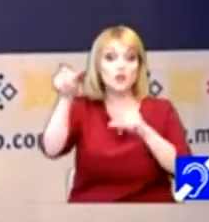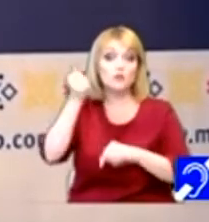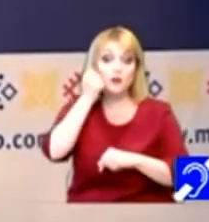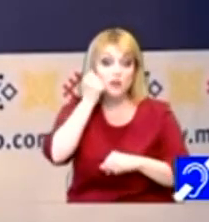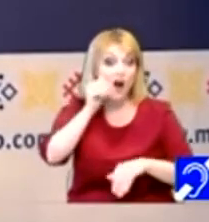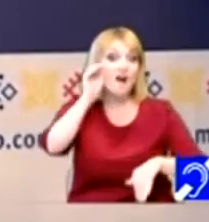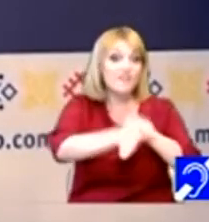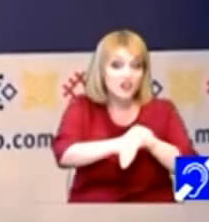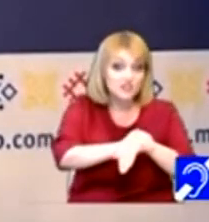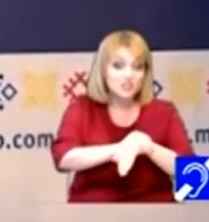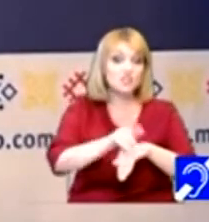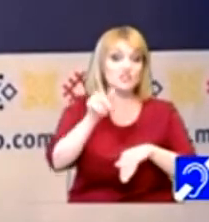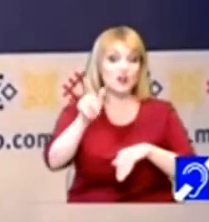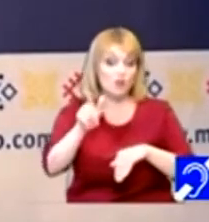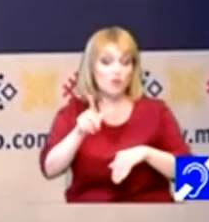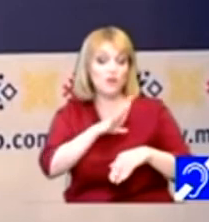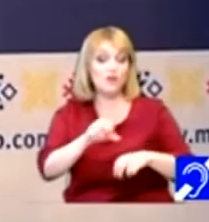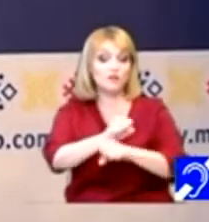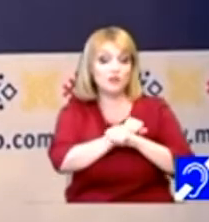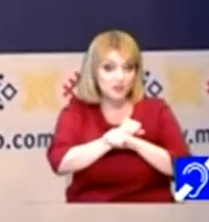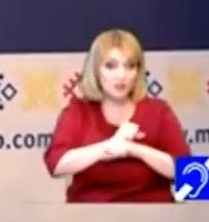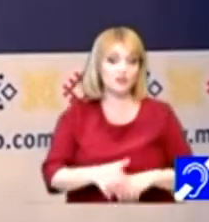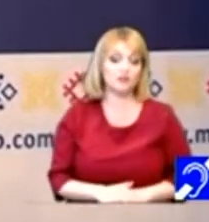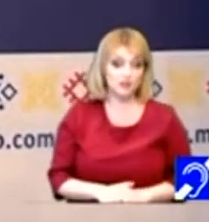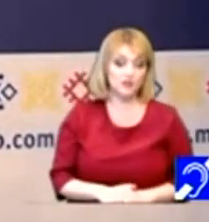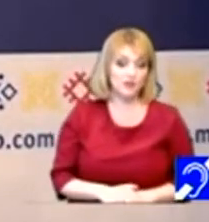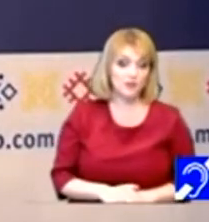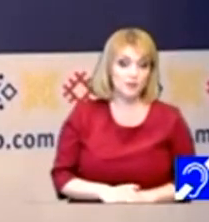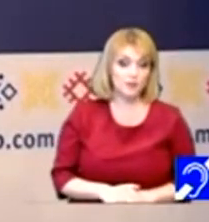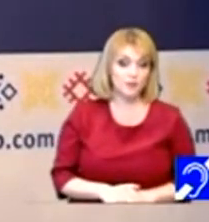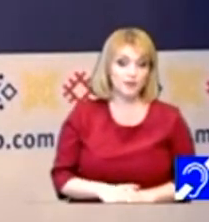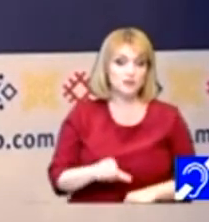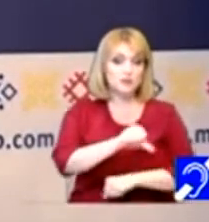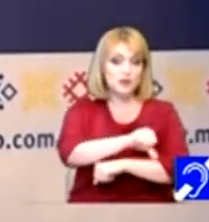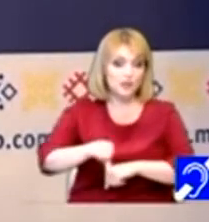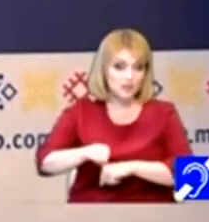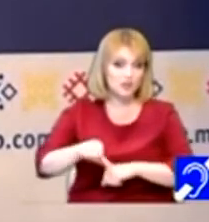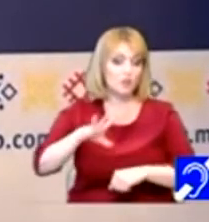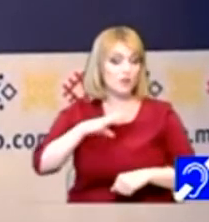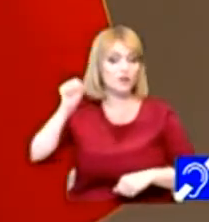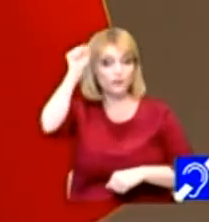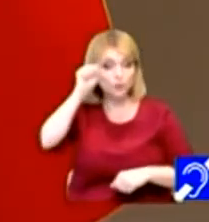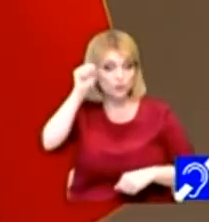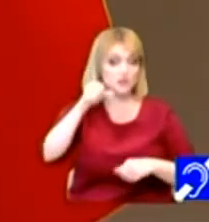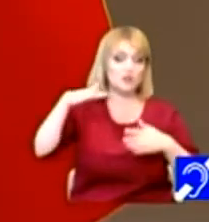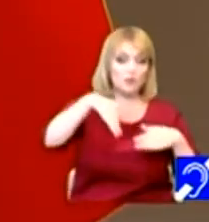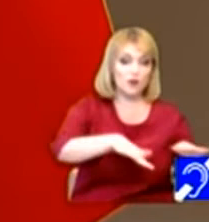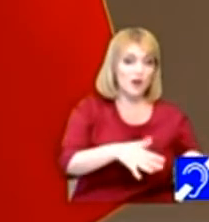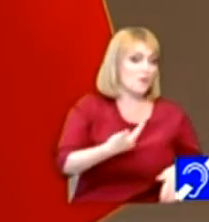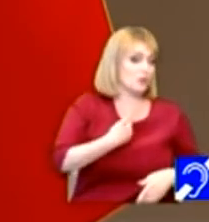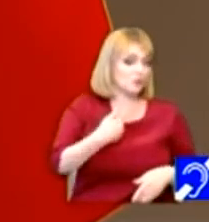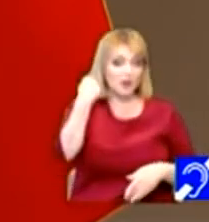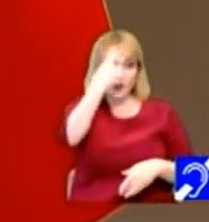iar la Moscova a apărut tocmai peste 5 zile. Deci el avea tot timpul să se ducă și în Turcia la mare și peste tot. Pentru mine nu este o